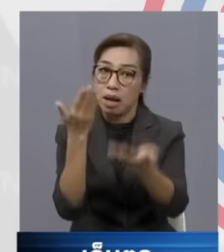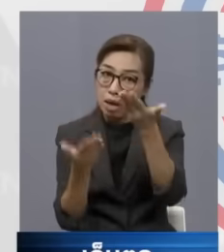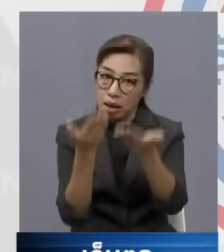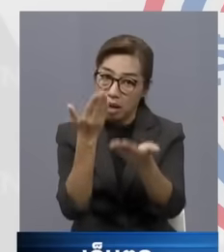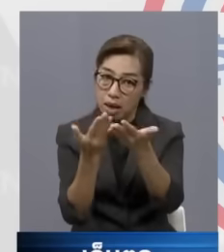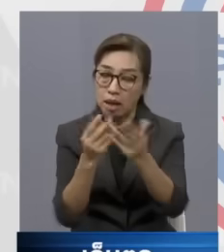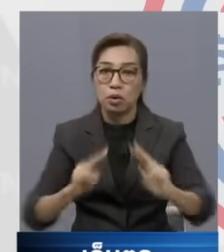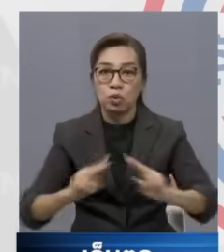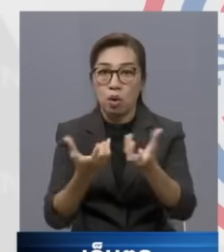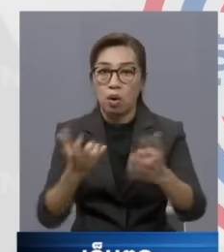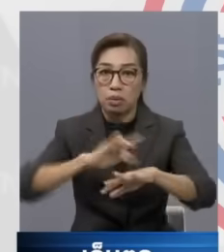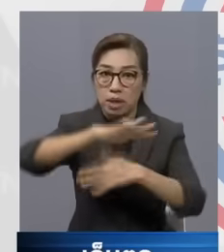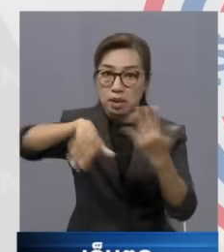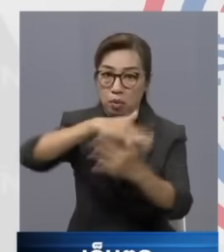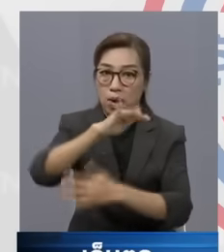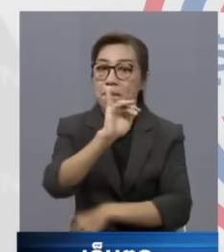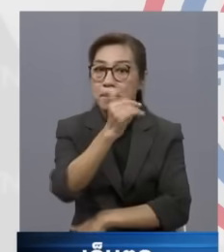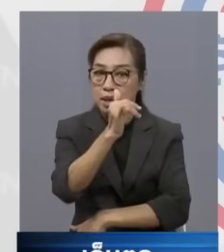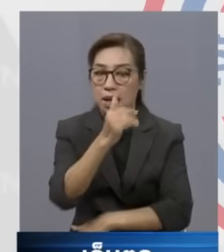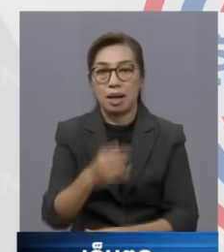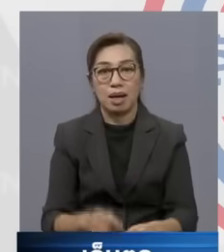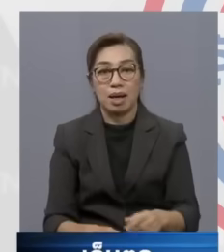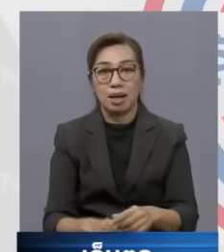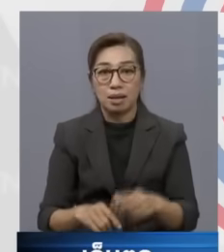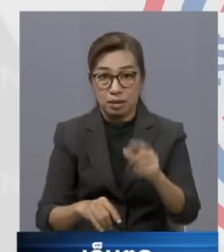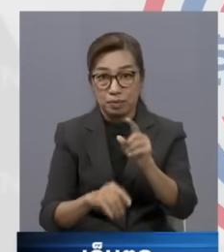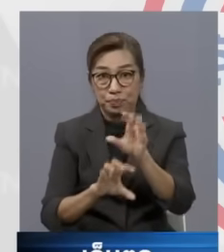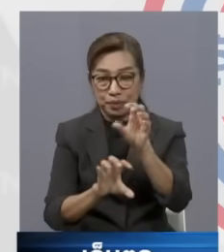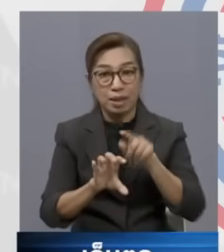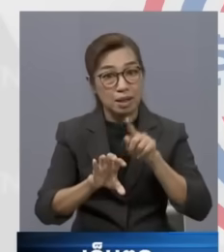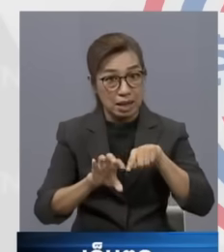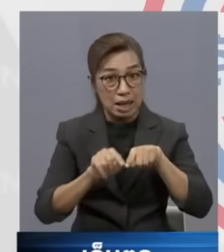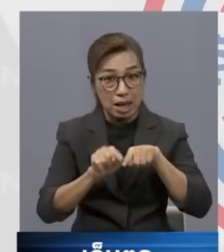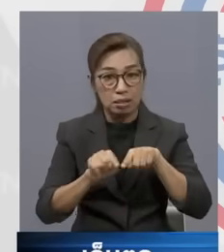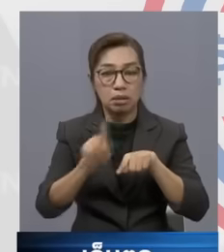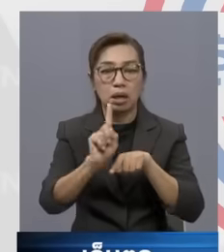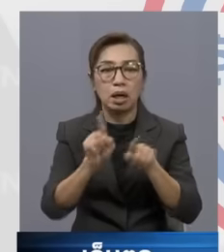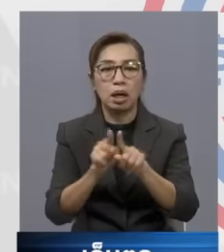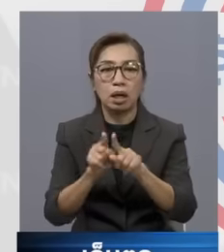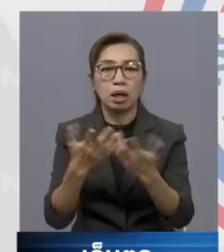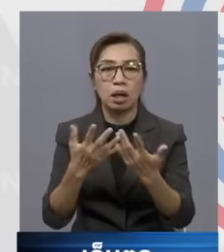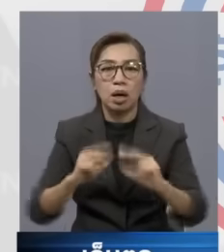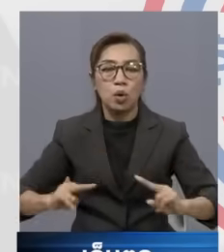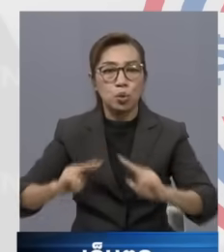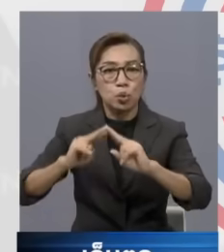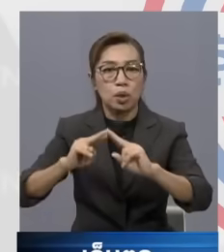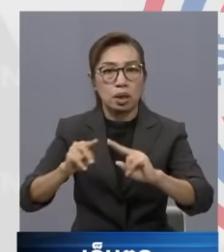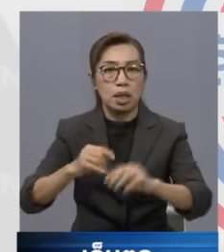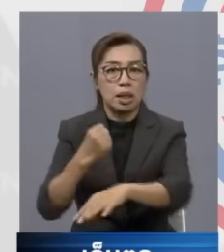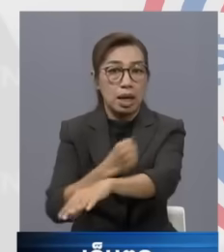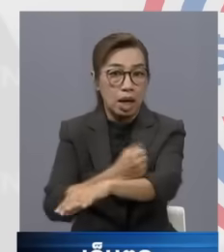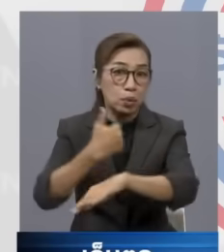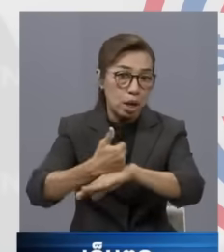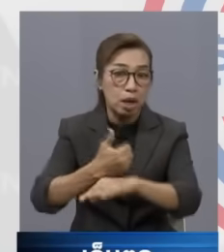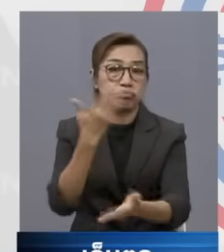กระทรวงทรัพยากรธรรมชาติและสิ่งแวดล้อมนะครับขณะเดียวกันผู้กองธรรมนัสเลขาธิการพรรคก็มีโอกาสไปนั่งเก้าอี้ด้านมนตรีว่าการกระทรวงแรงงาน